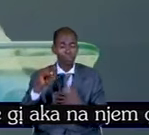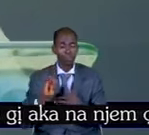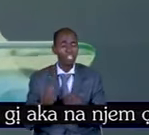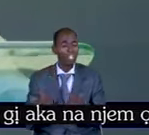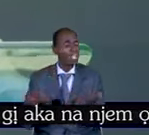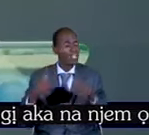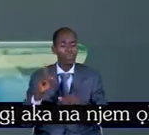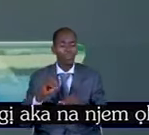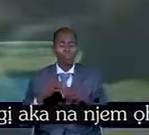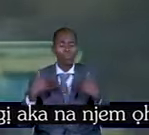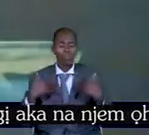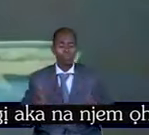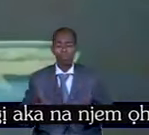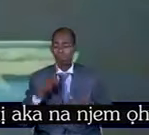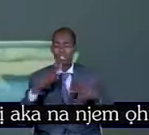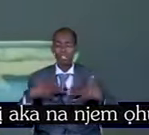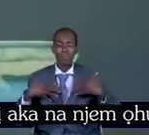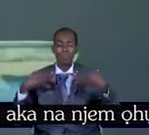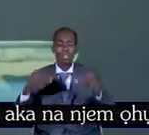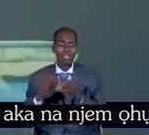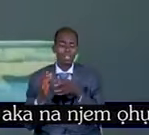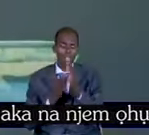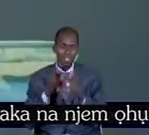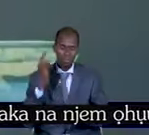a n'aha Jizọs.